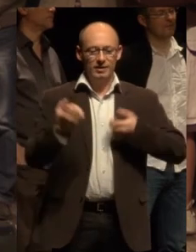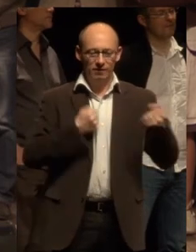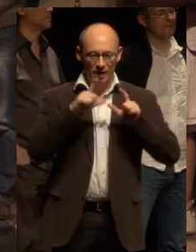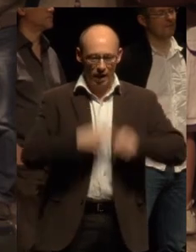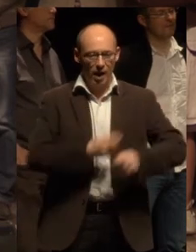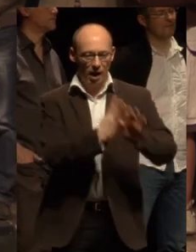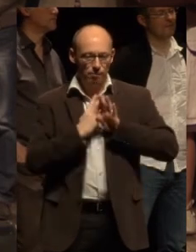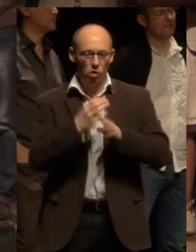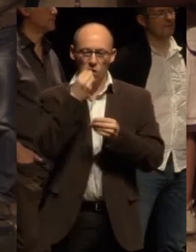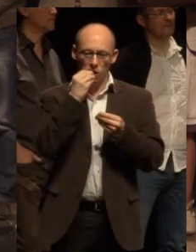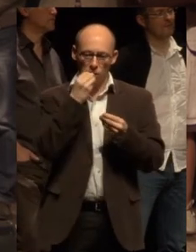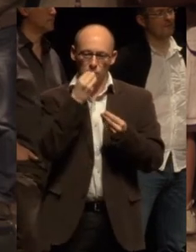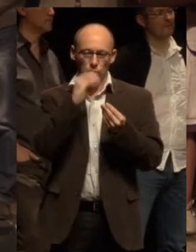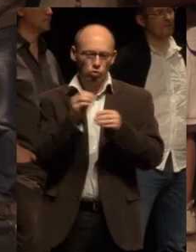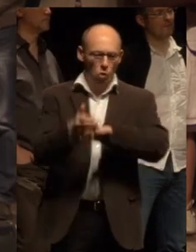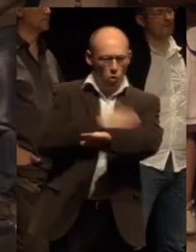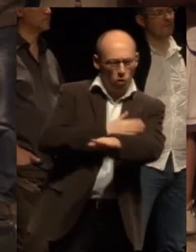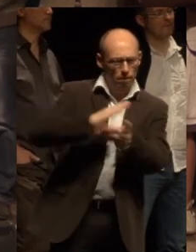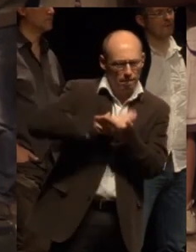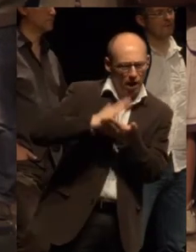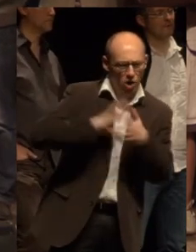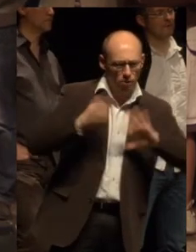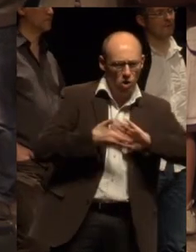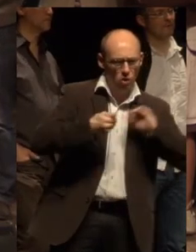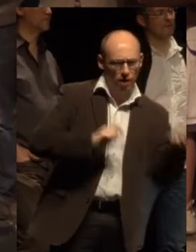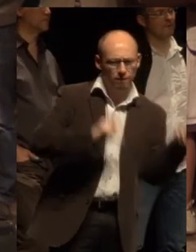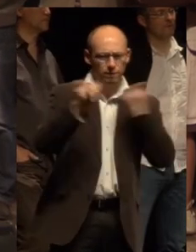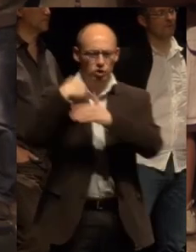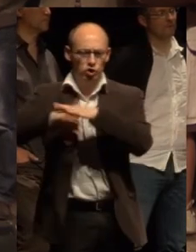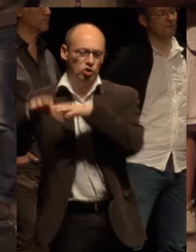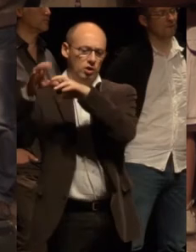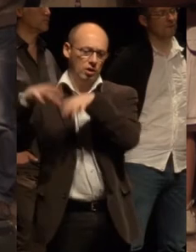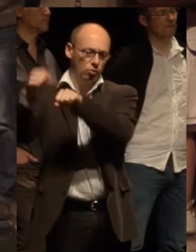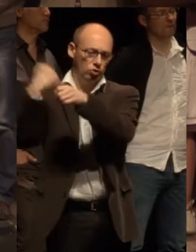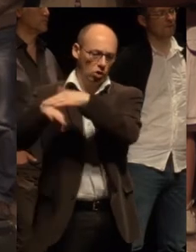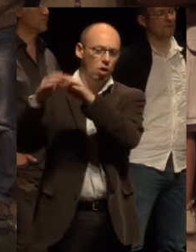lui. Ce que je vous propose en fait, pour les 6 ans qui arrivent, c'est